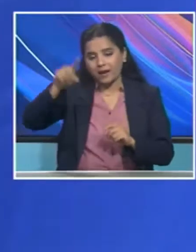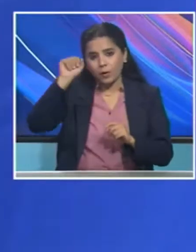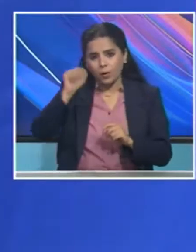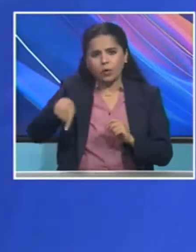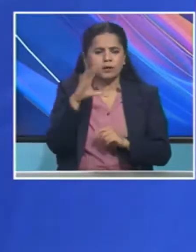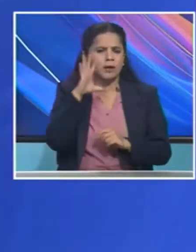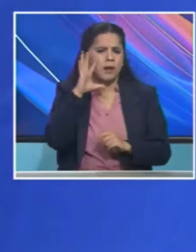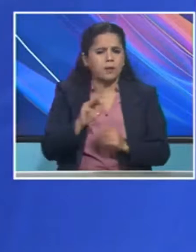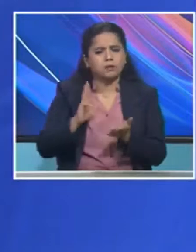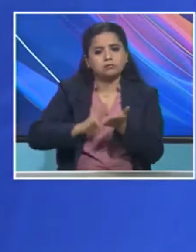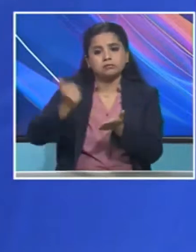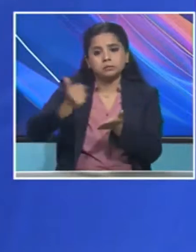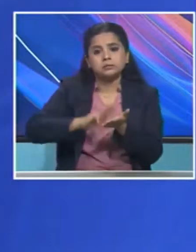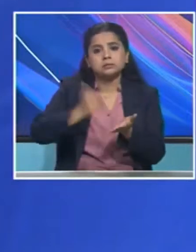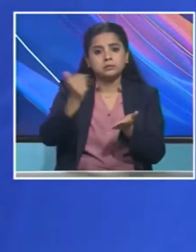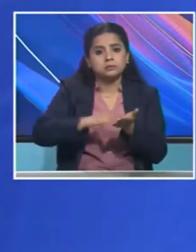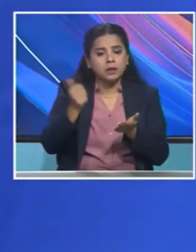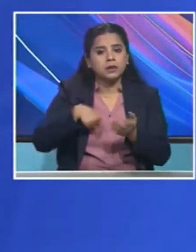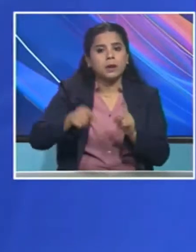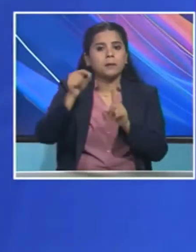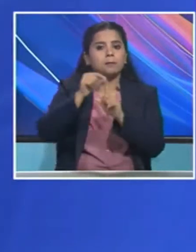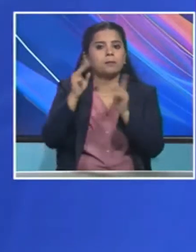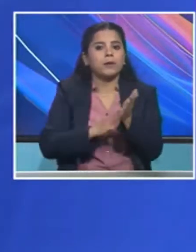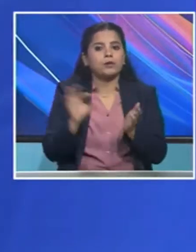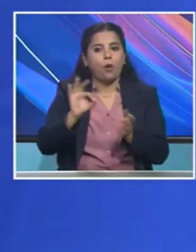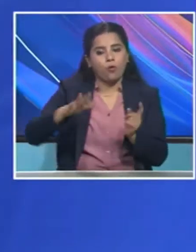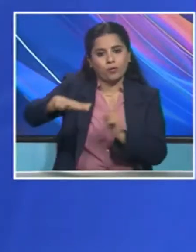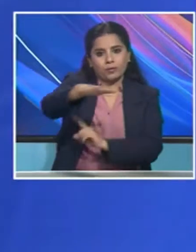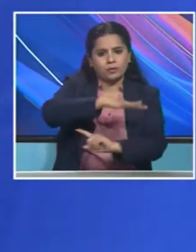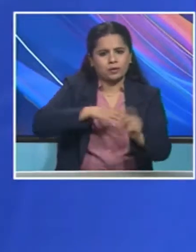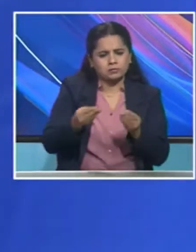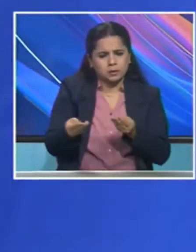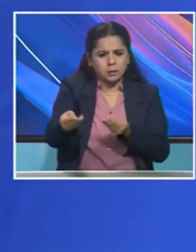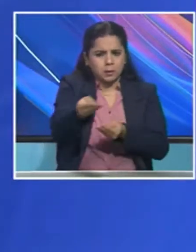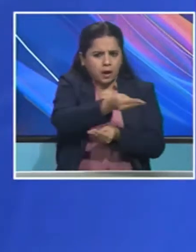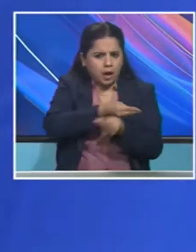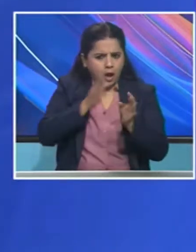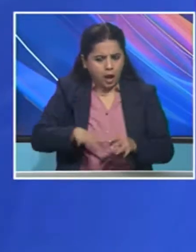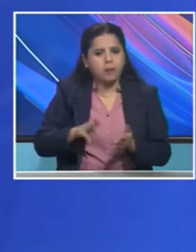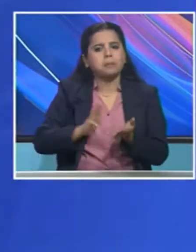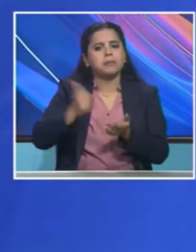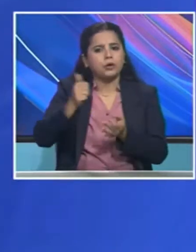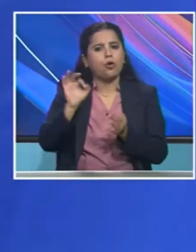महत्वपूर्ण मंत्रालय और प्रधानमंत्री कार्यालय यहीं मौजूद है।